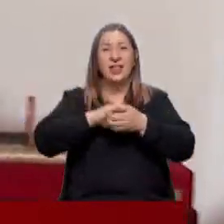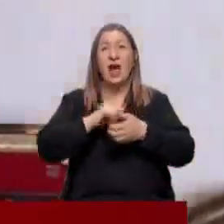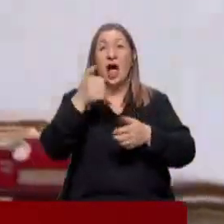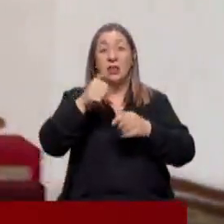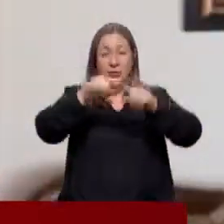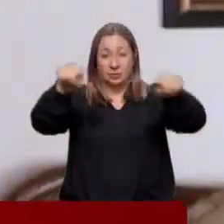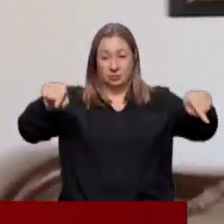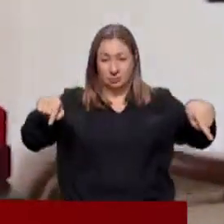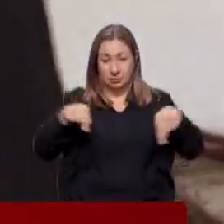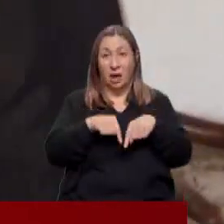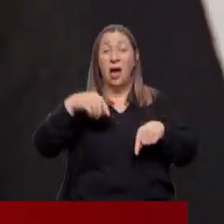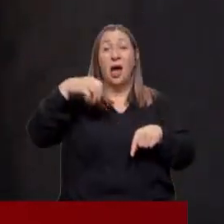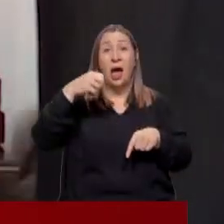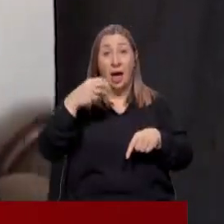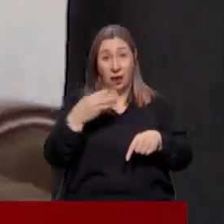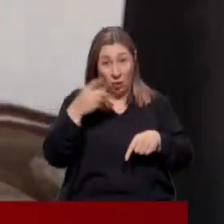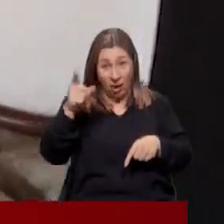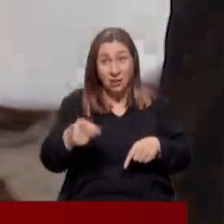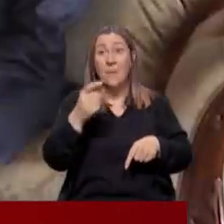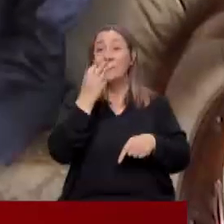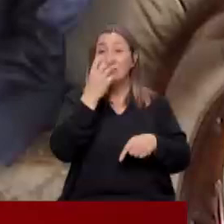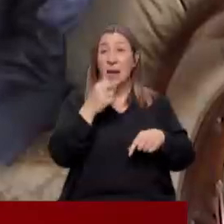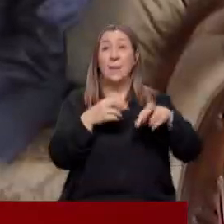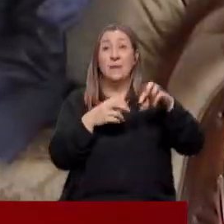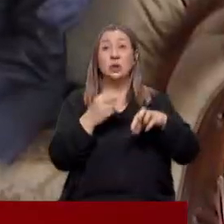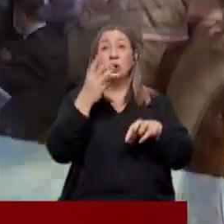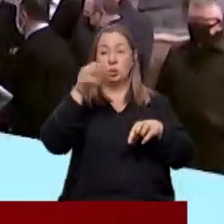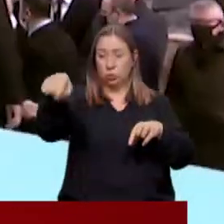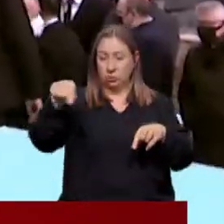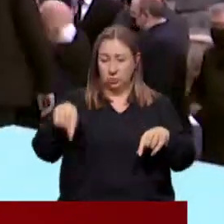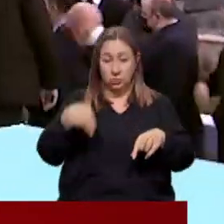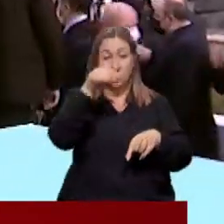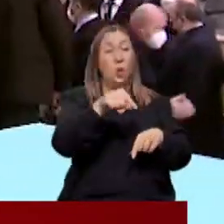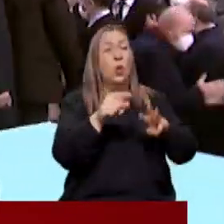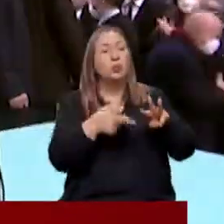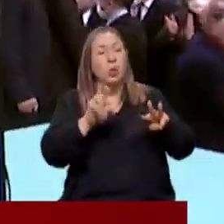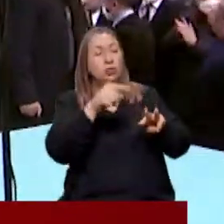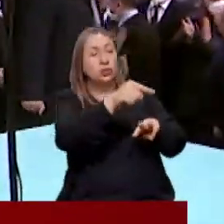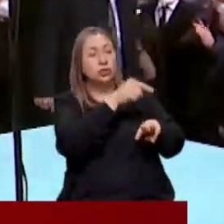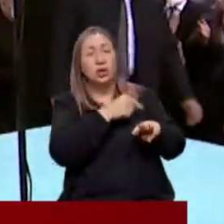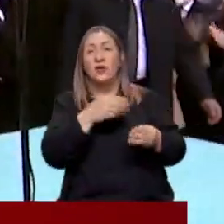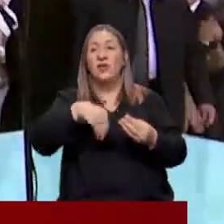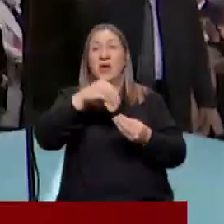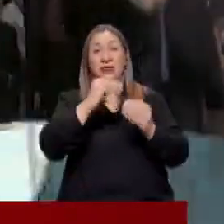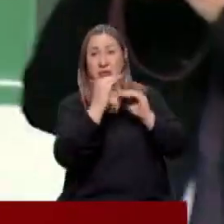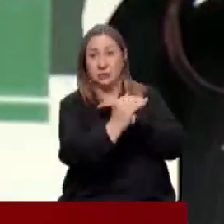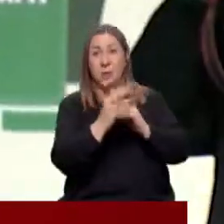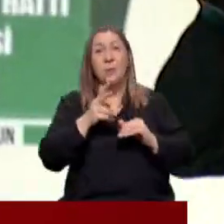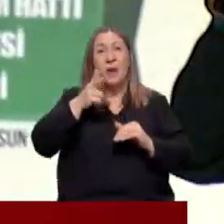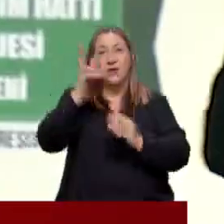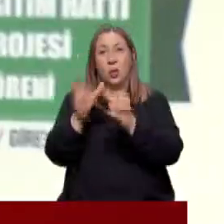altı köşeli dedi erdoğan-bahçeli perinçek'i 3 köşeye koydu diğer üç köşeyi de faizci zümre